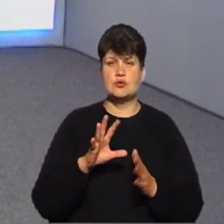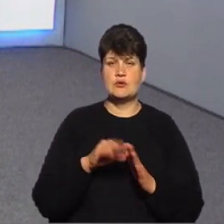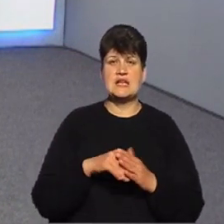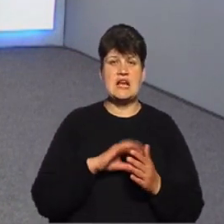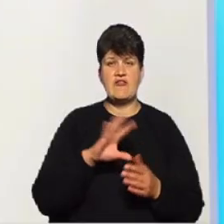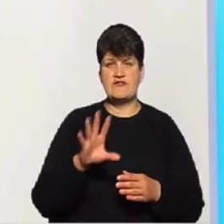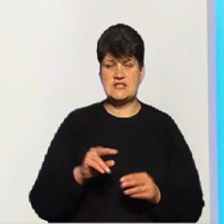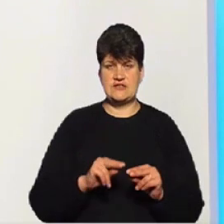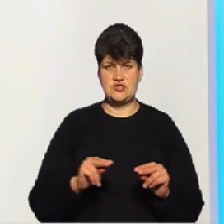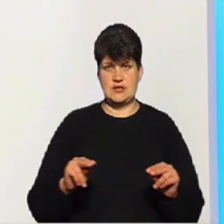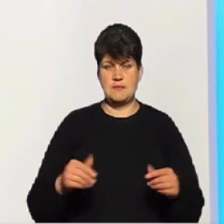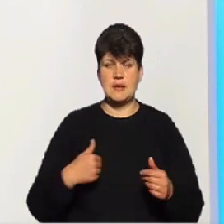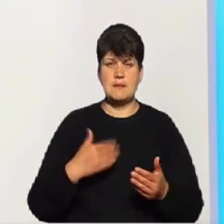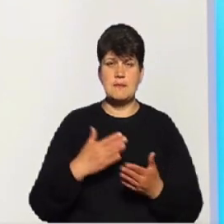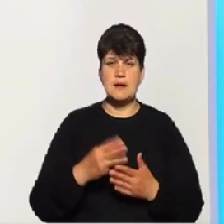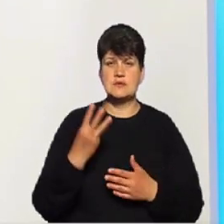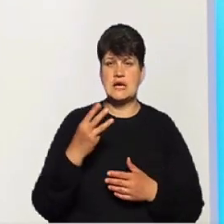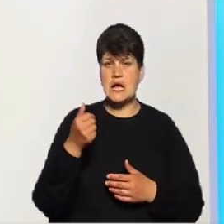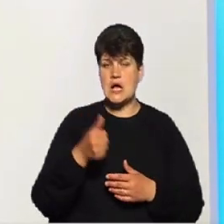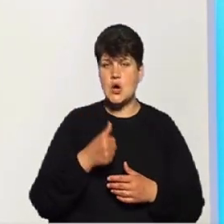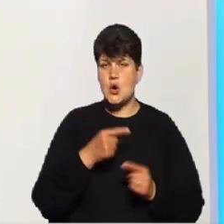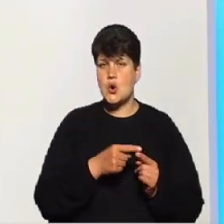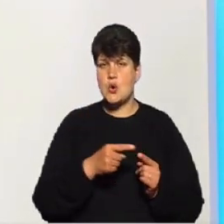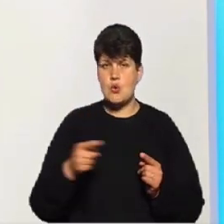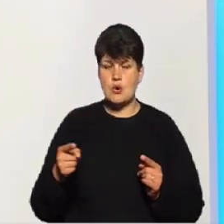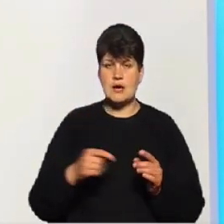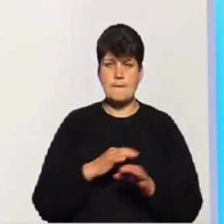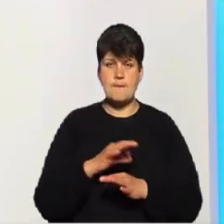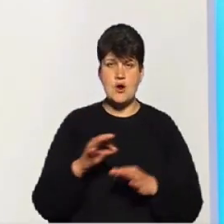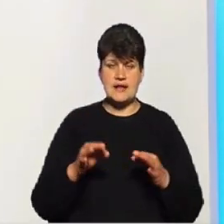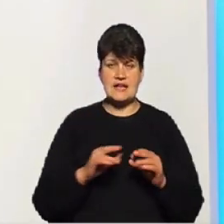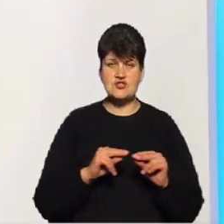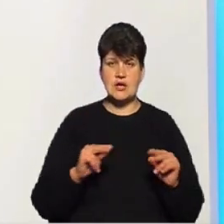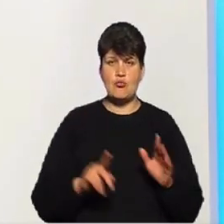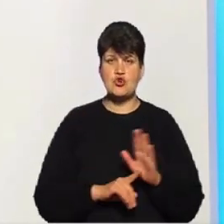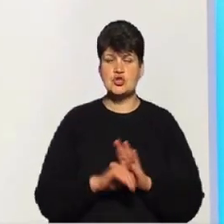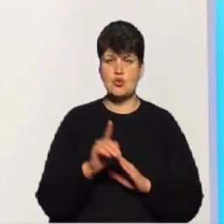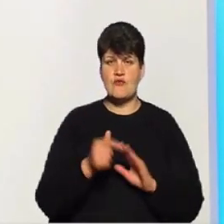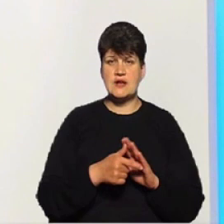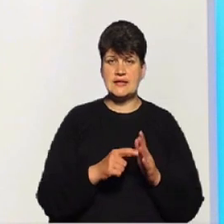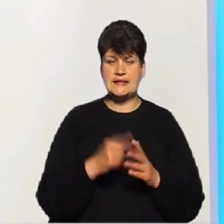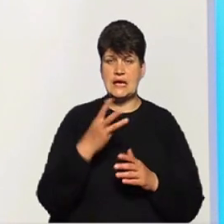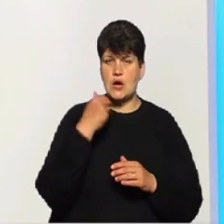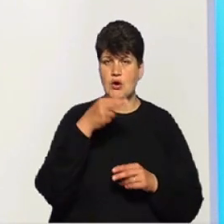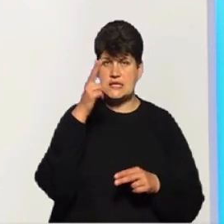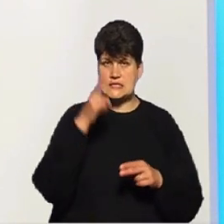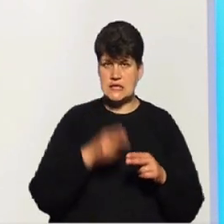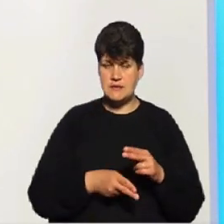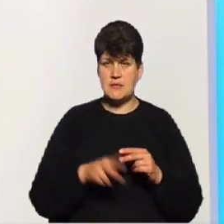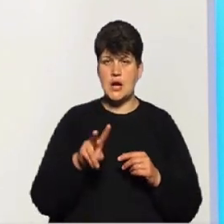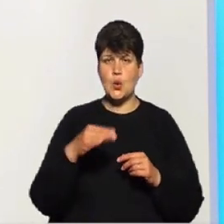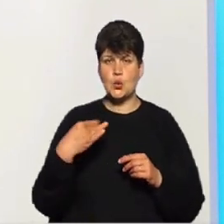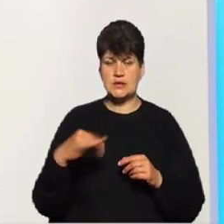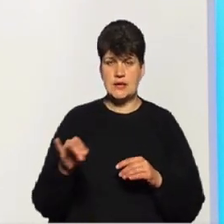всіх вчителів. Ну, ми маємо 3 роки пілотний проект для вчителів початкових класів. Три роки закінчилося, ми в